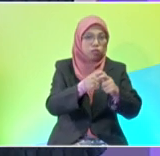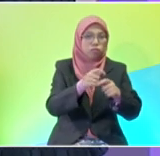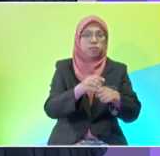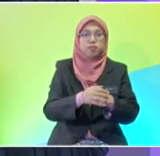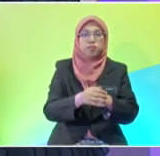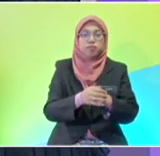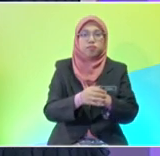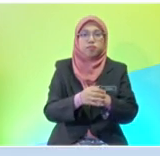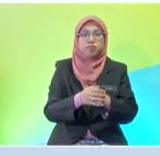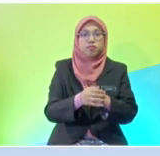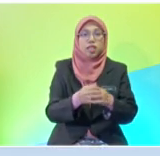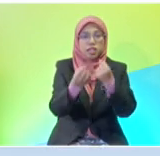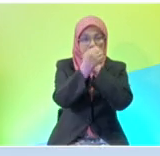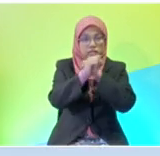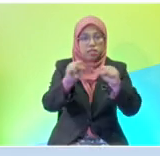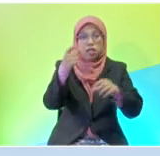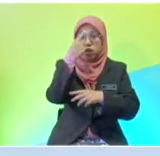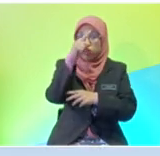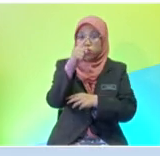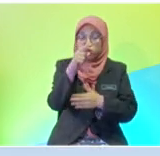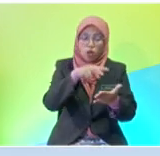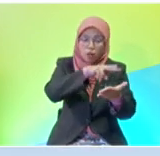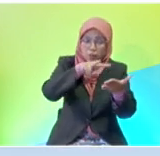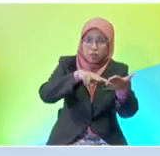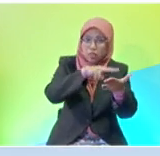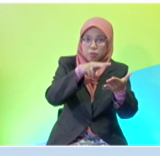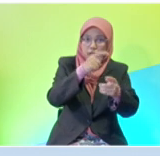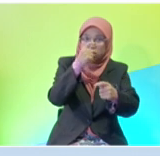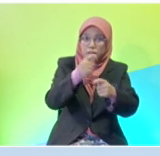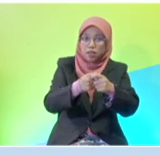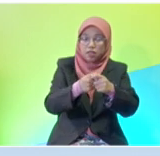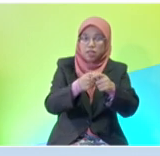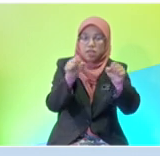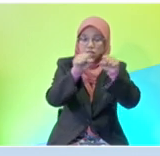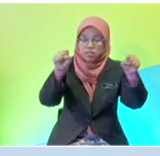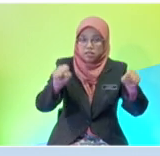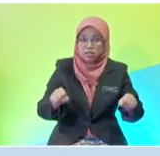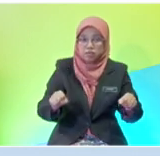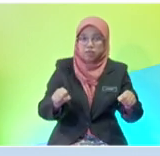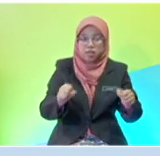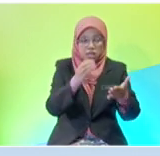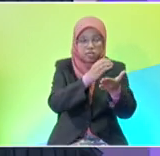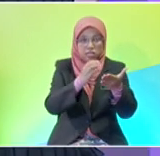disediakan untuk menyimak ketepatan sistem catatan